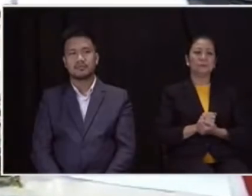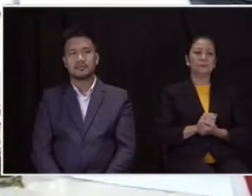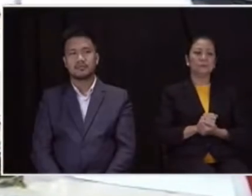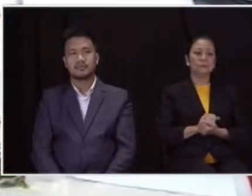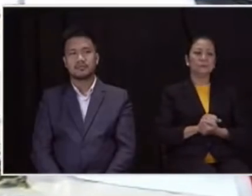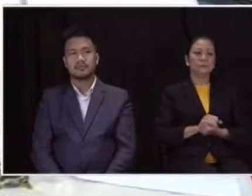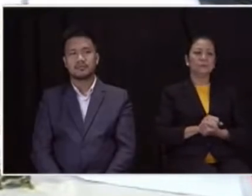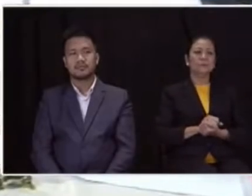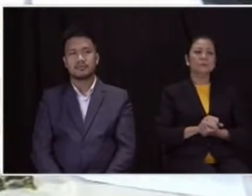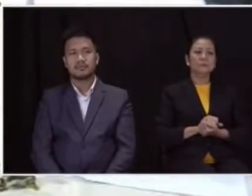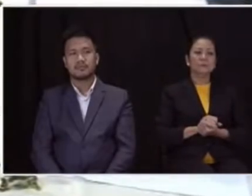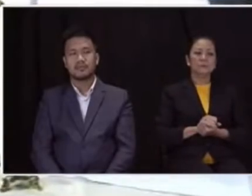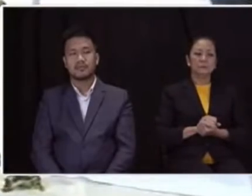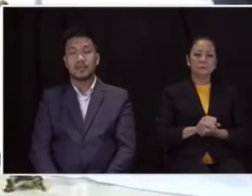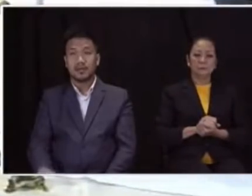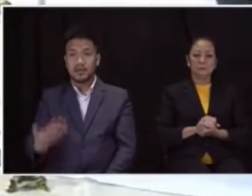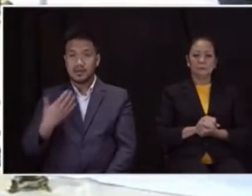works.